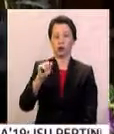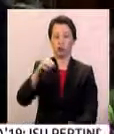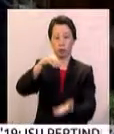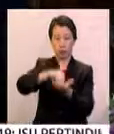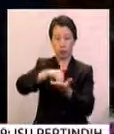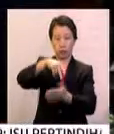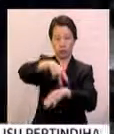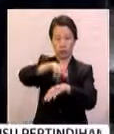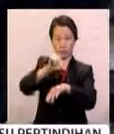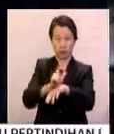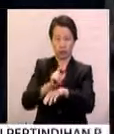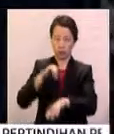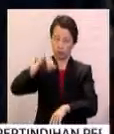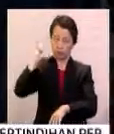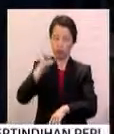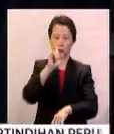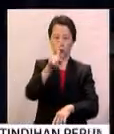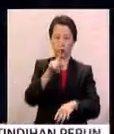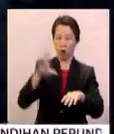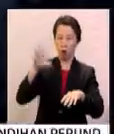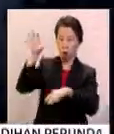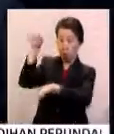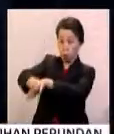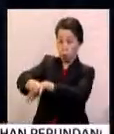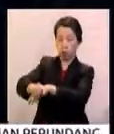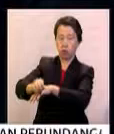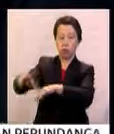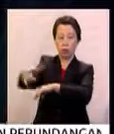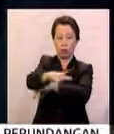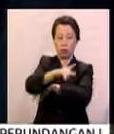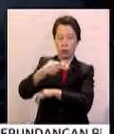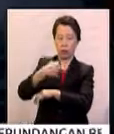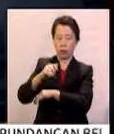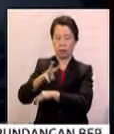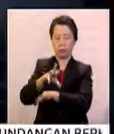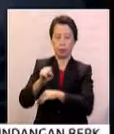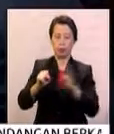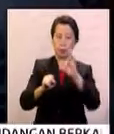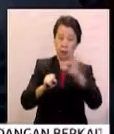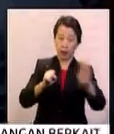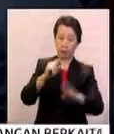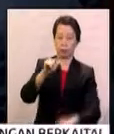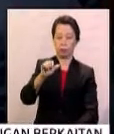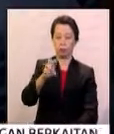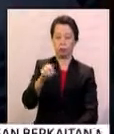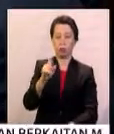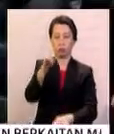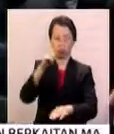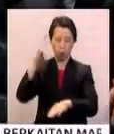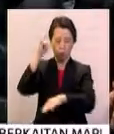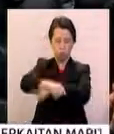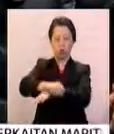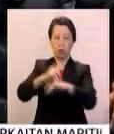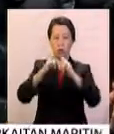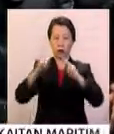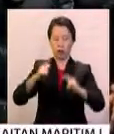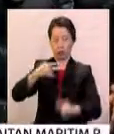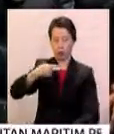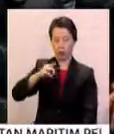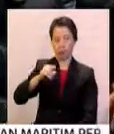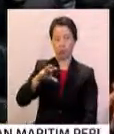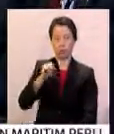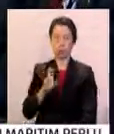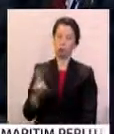di Langkawi semalam satu serangan terkena kedudukan laut Hamas di barat Gaza dan satu lagi terkena kem latihan besar Hamas di